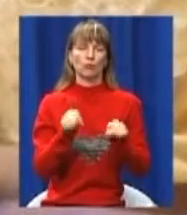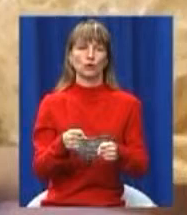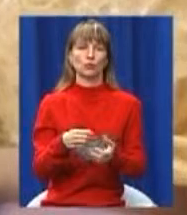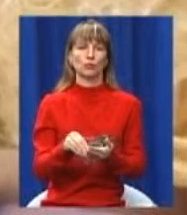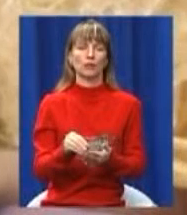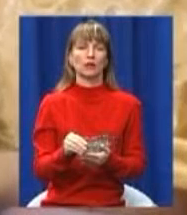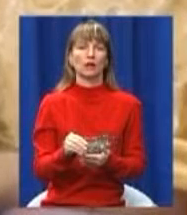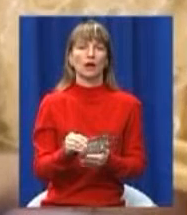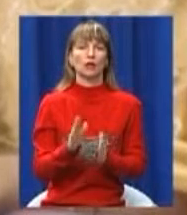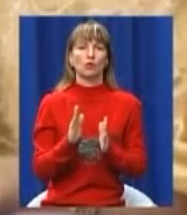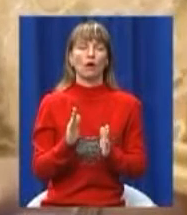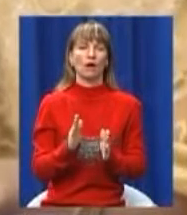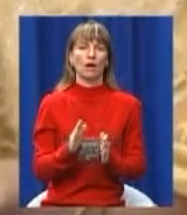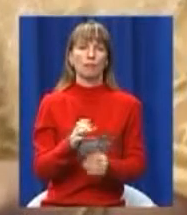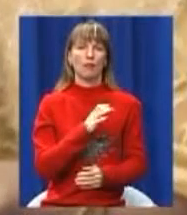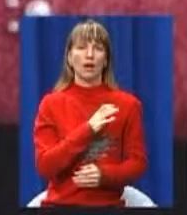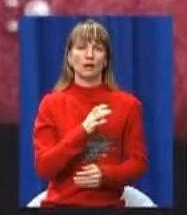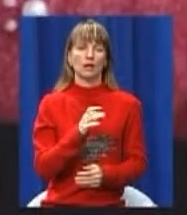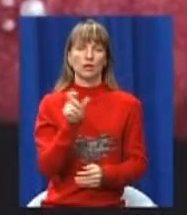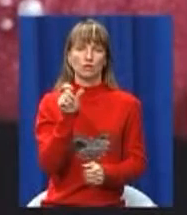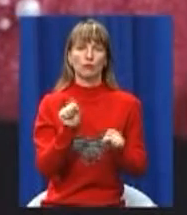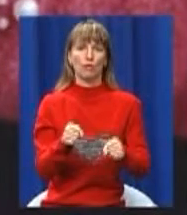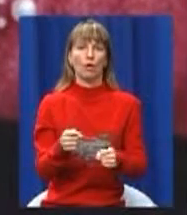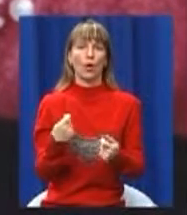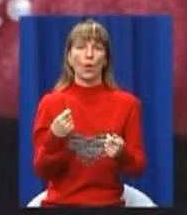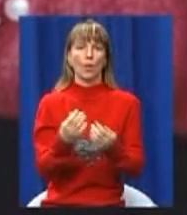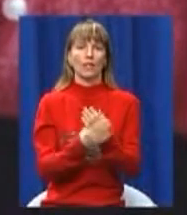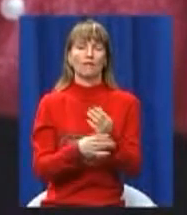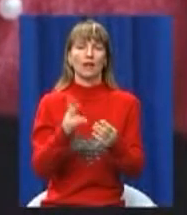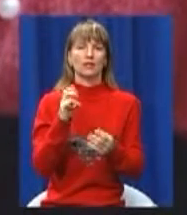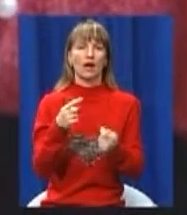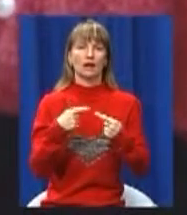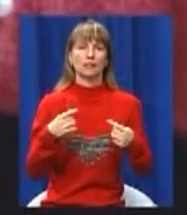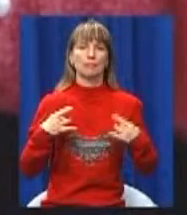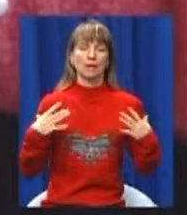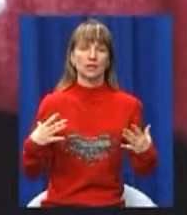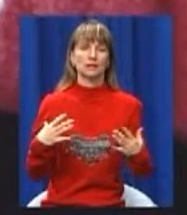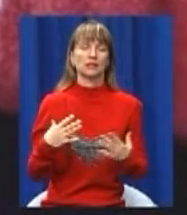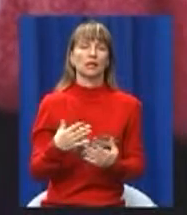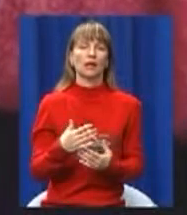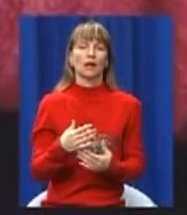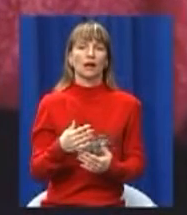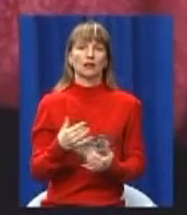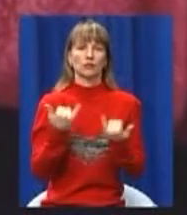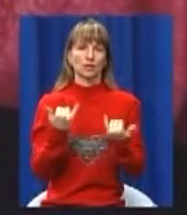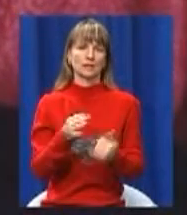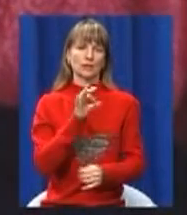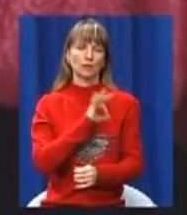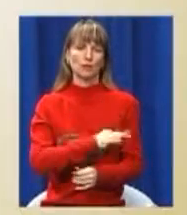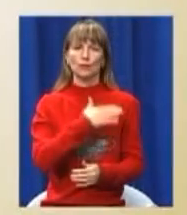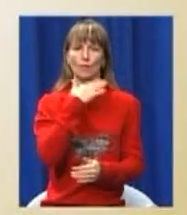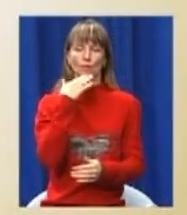високого статусу їх одягали на світські заходи. Сьогодні рукавички існують у різних формах та для широкого